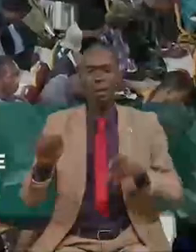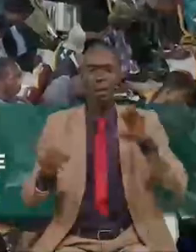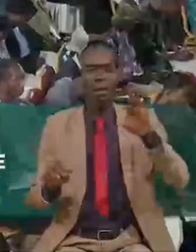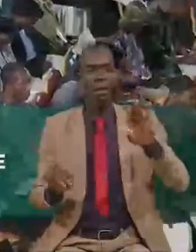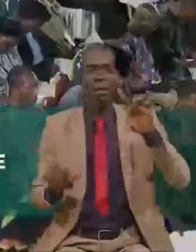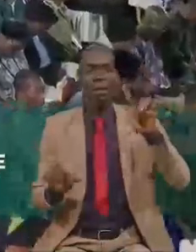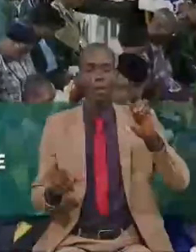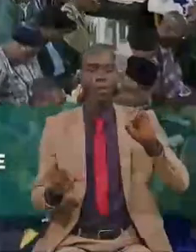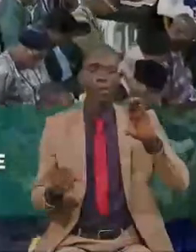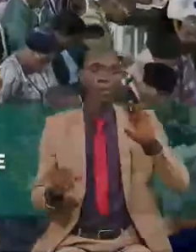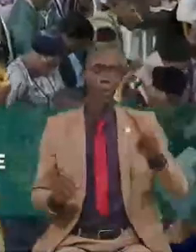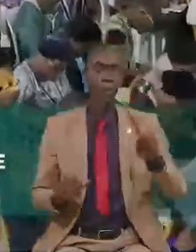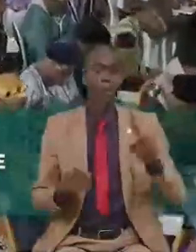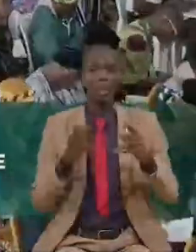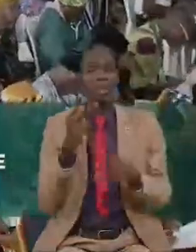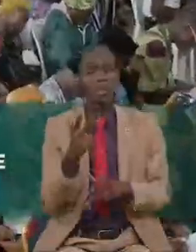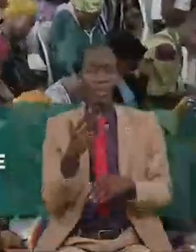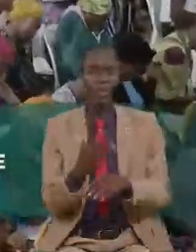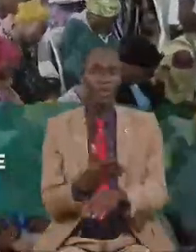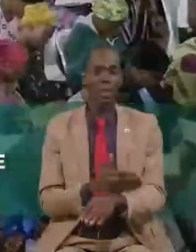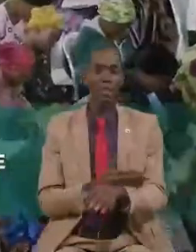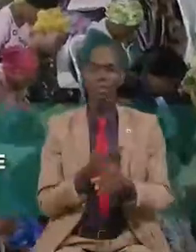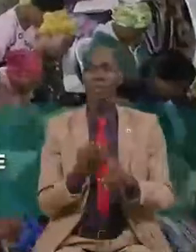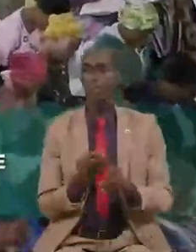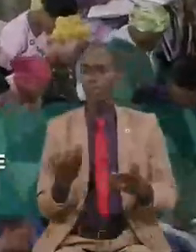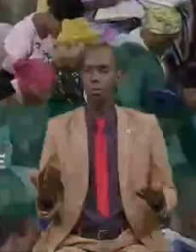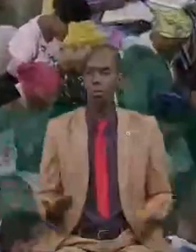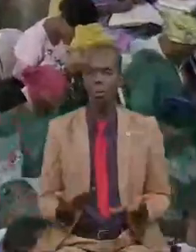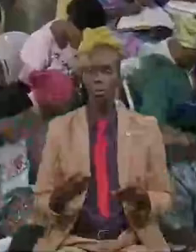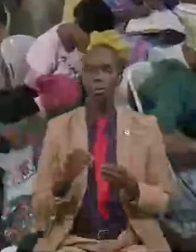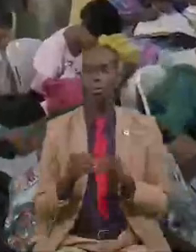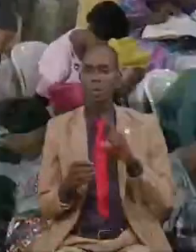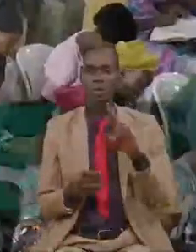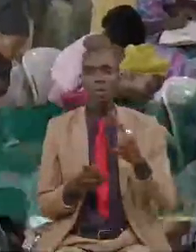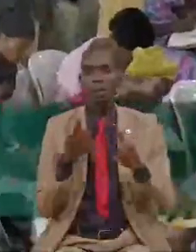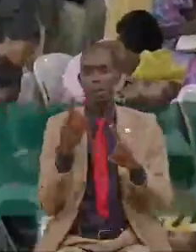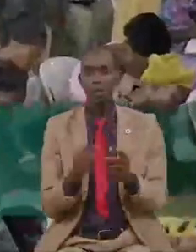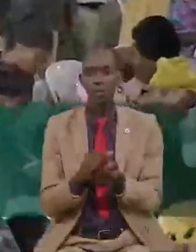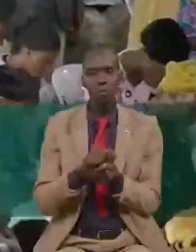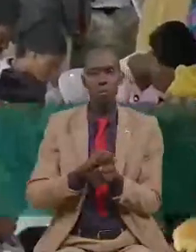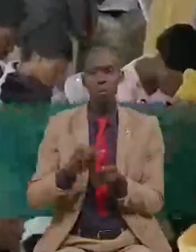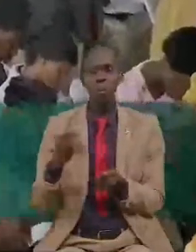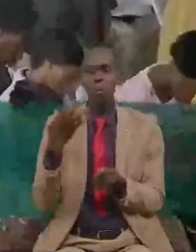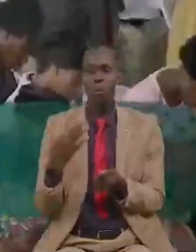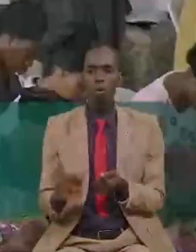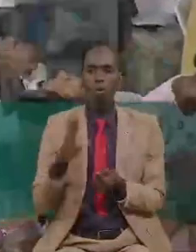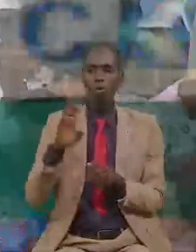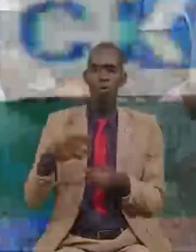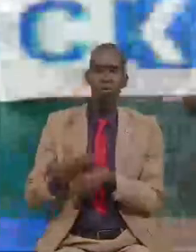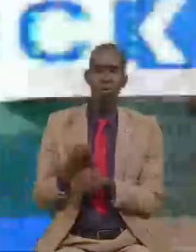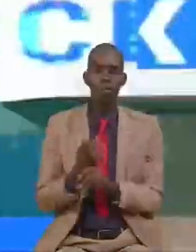Nous allons voir trois éléments dans ce deuxième point, premièrement la purification de la régénération par le